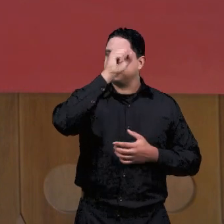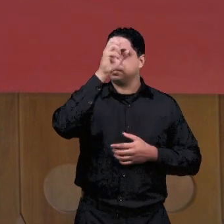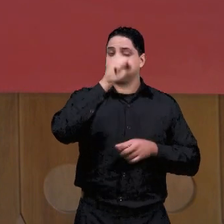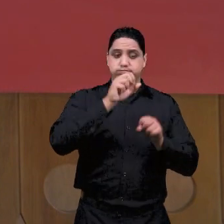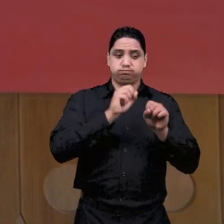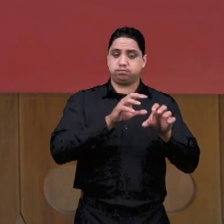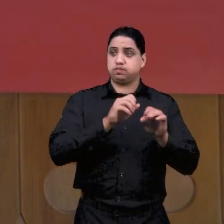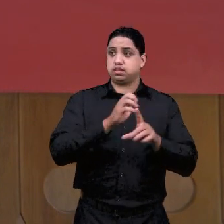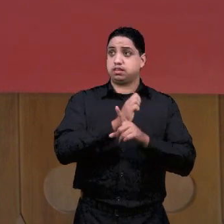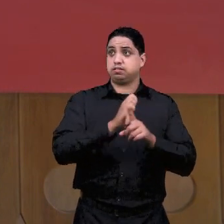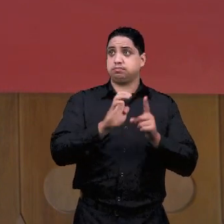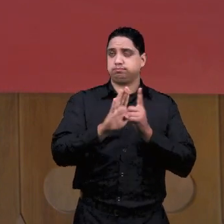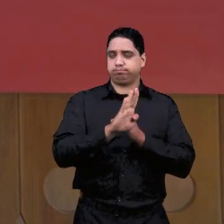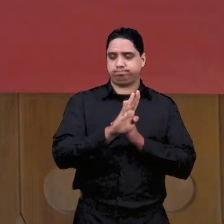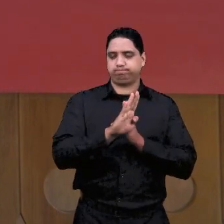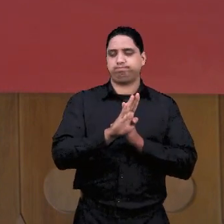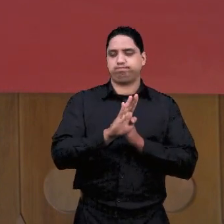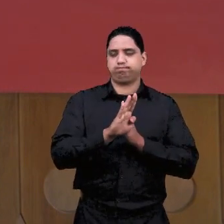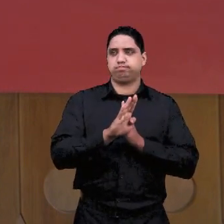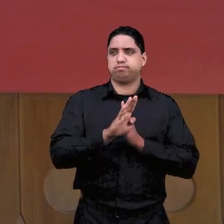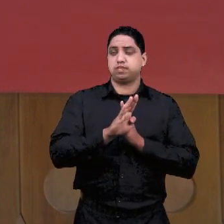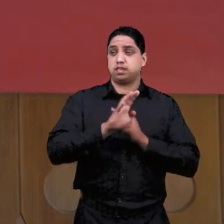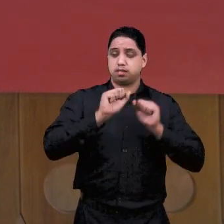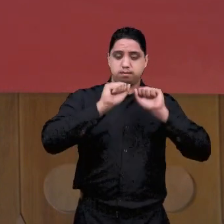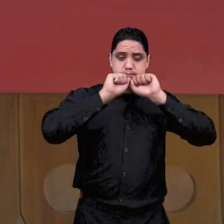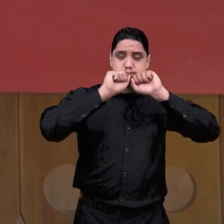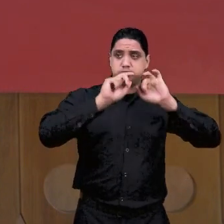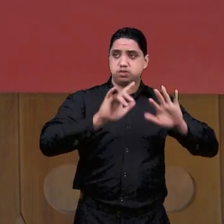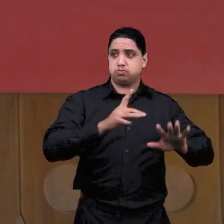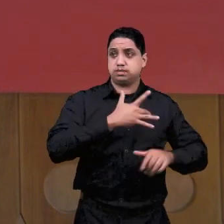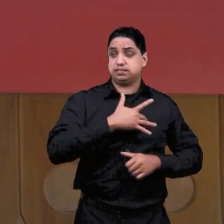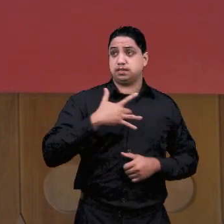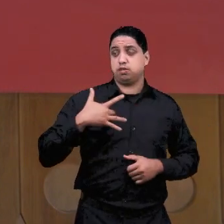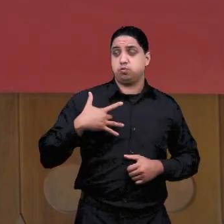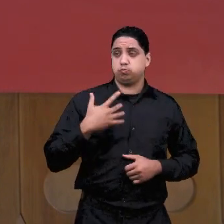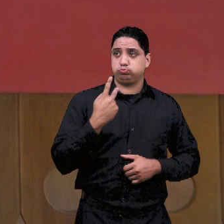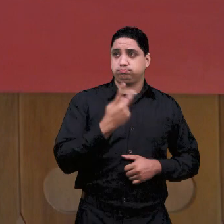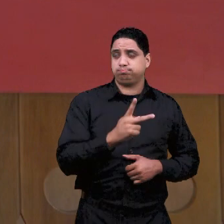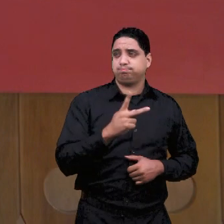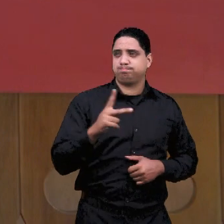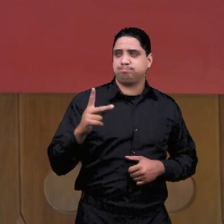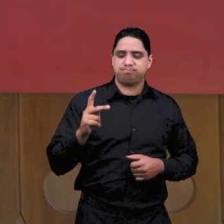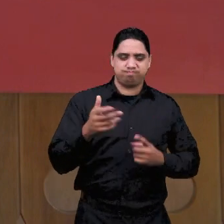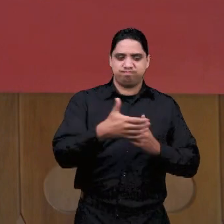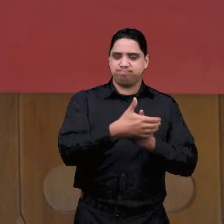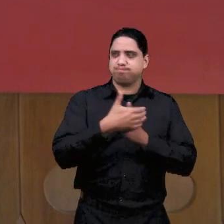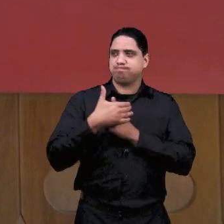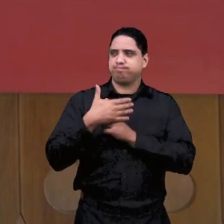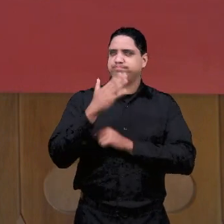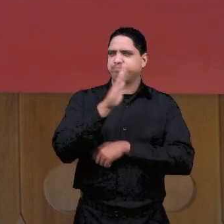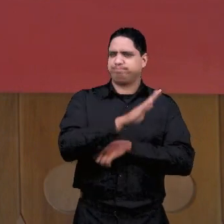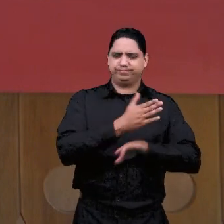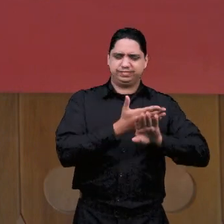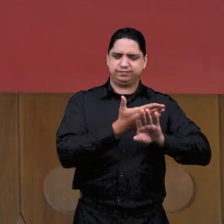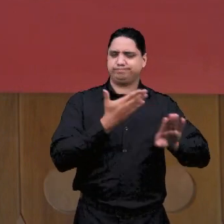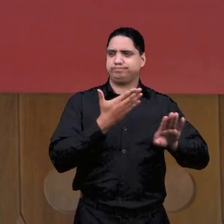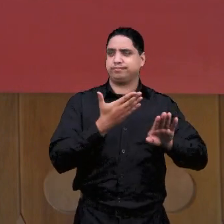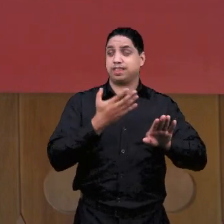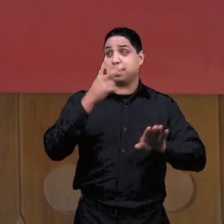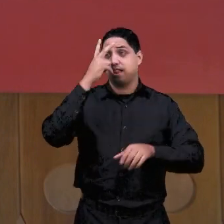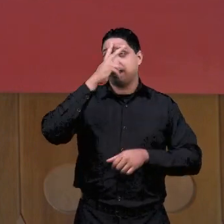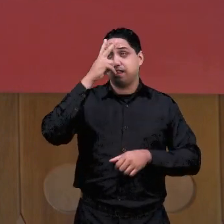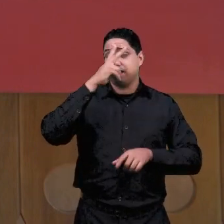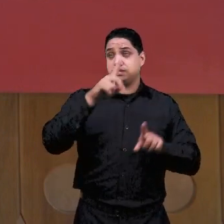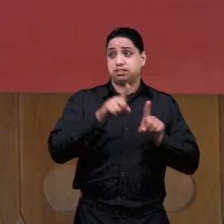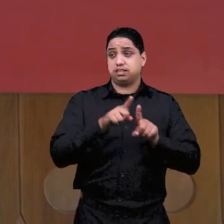l'école biblique dominicale. Bénis aussi leur santé en leur gardant de tout mal. Nous nous rappelons des enfants qui